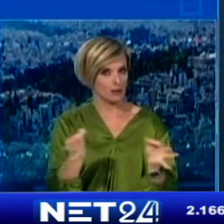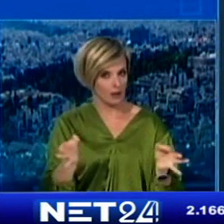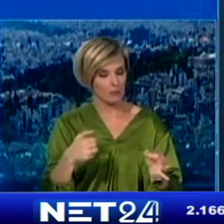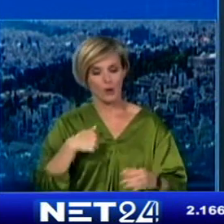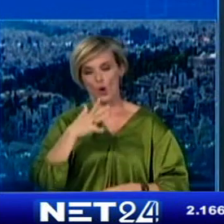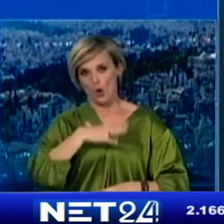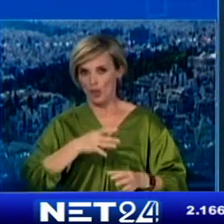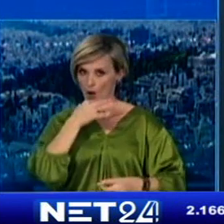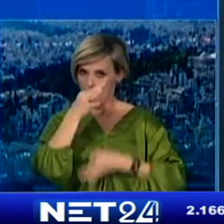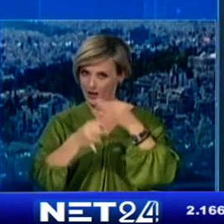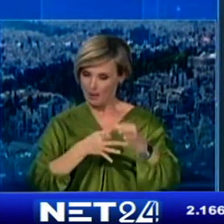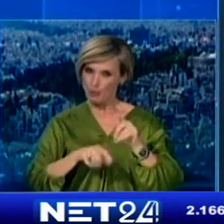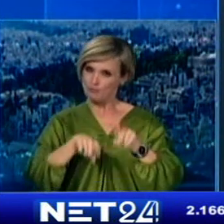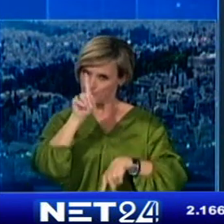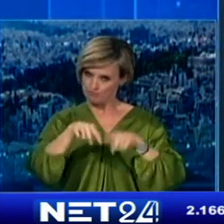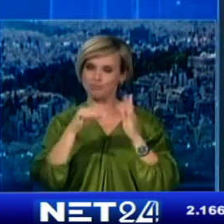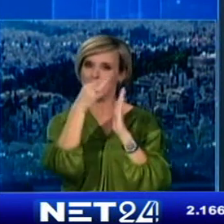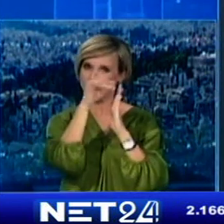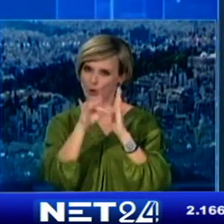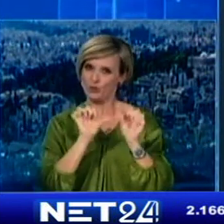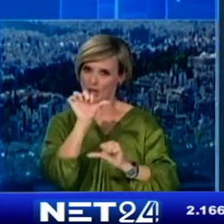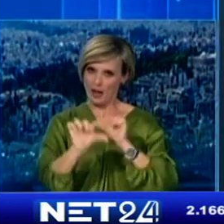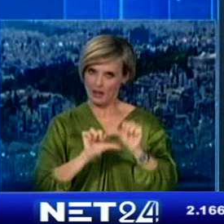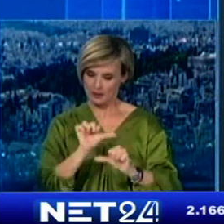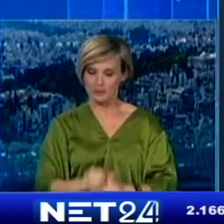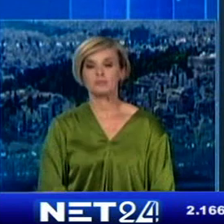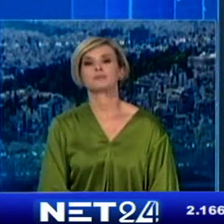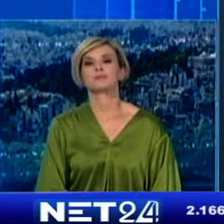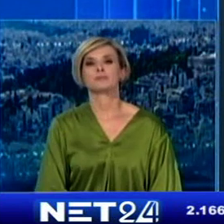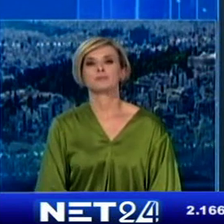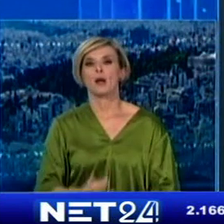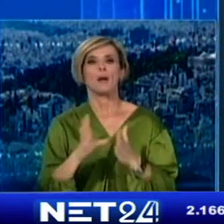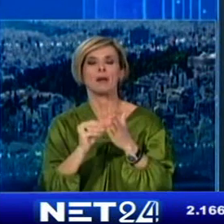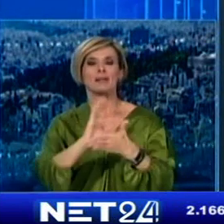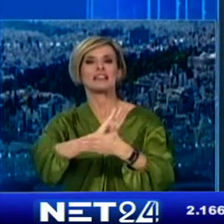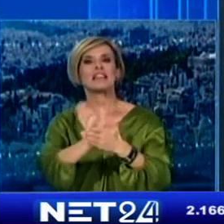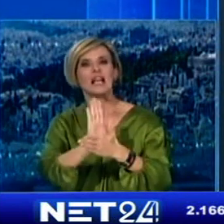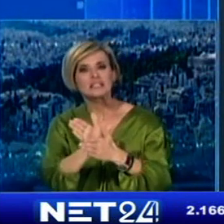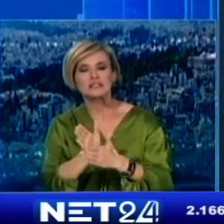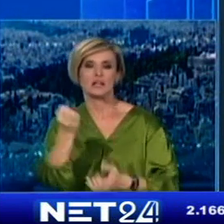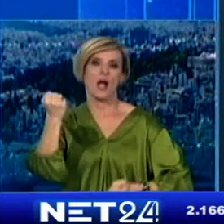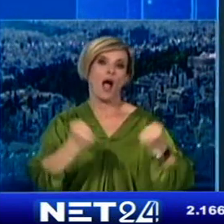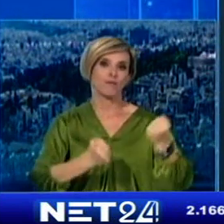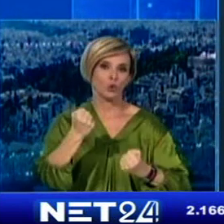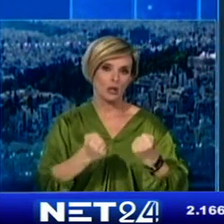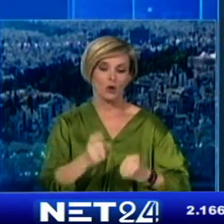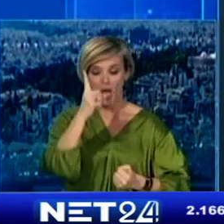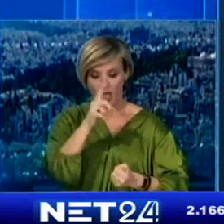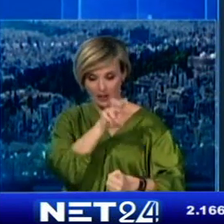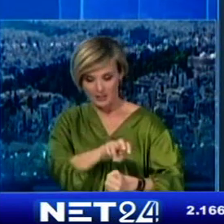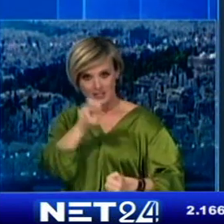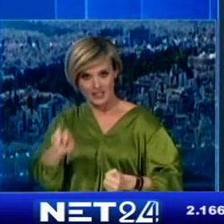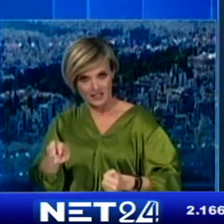ήθελα να προχωρήσω σε κάποιες διευκρινήσεις. Πρώτον, οι περιορισμοί που ισχύουν για τα ταξί και τα ΙΟΤΑΧΗ, ένας επιβάτης πλέον του